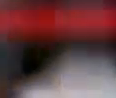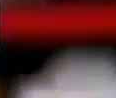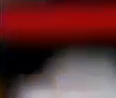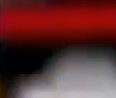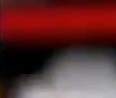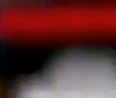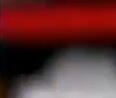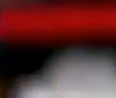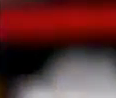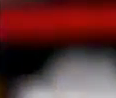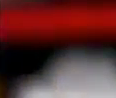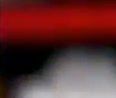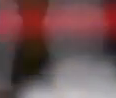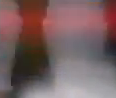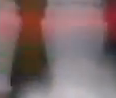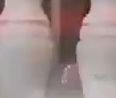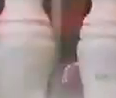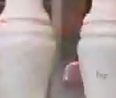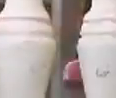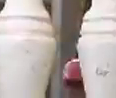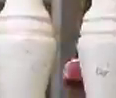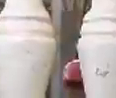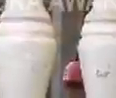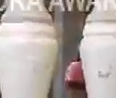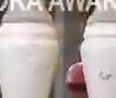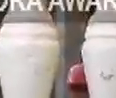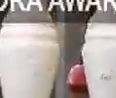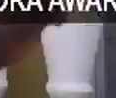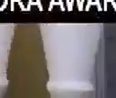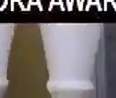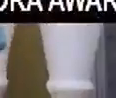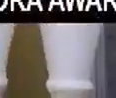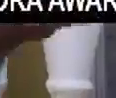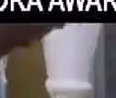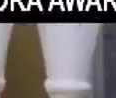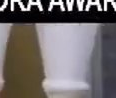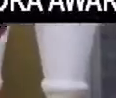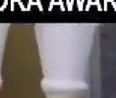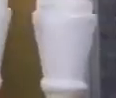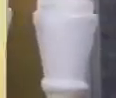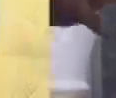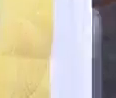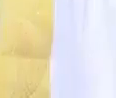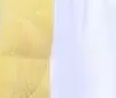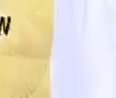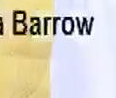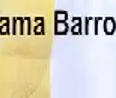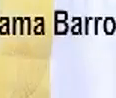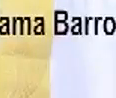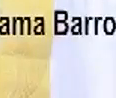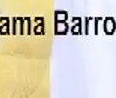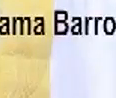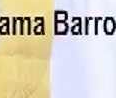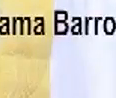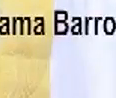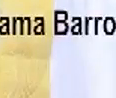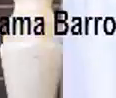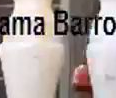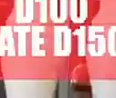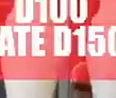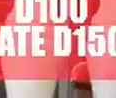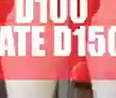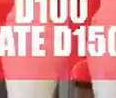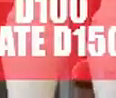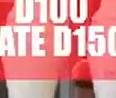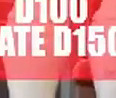ten kunno bankoka. Iko banko nyaton ko minketa Adama Baruti anala numonyo first lady. Fatma baba.